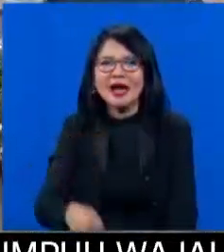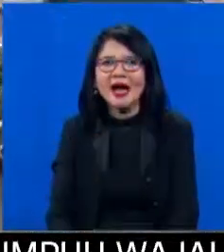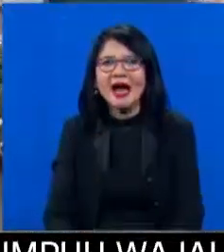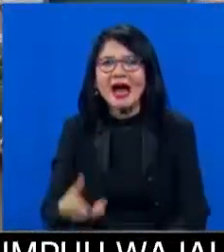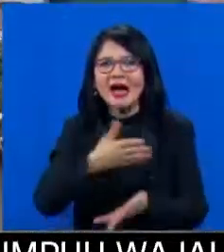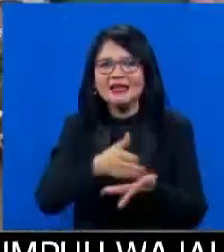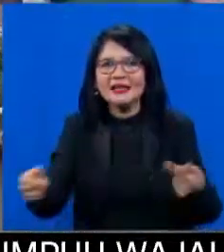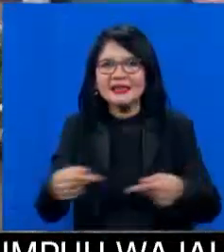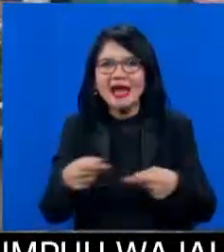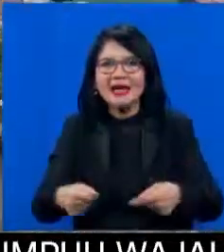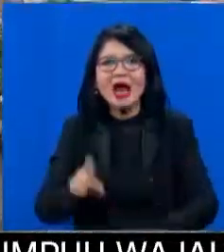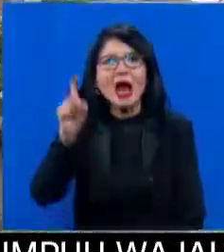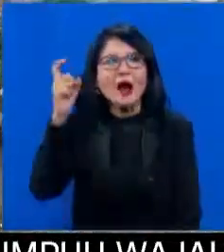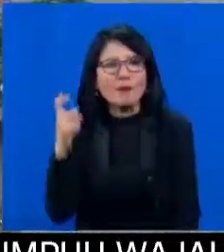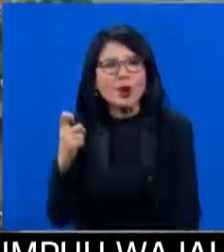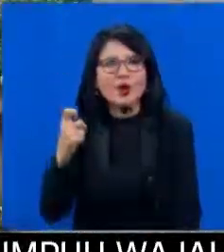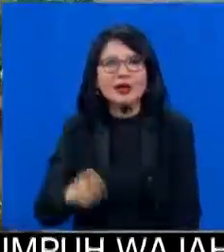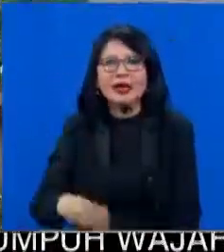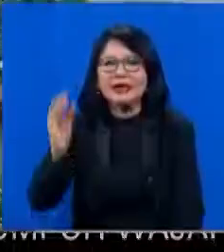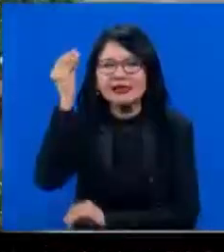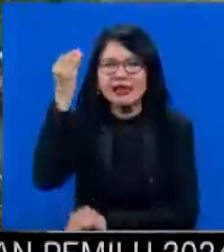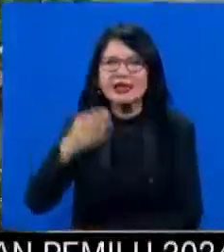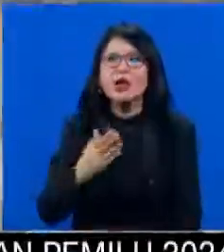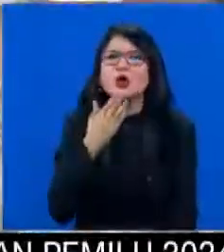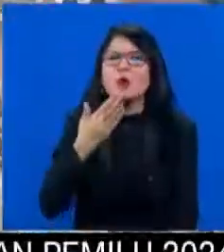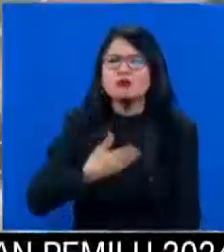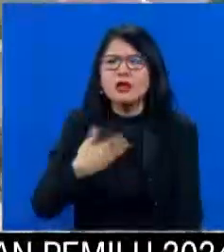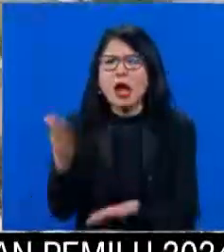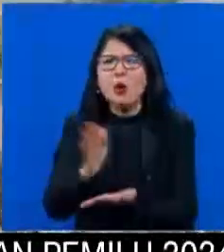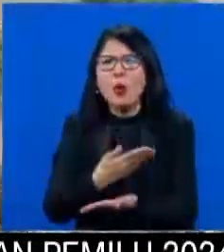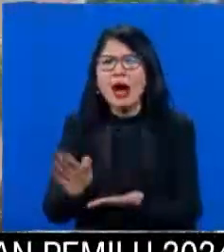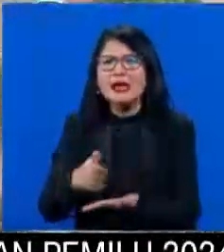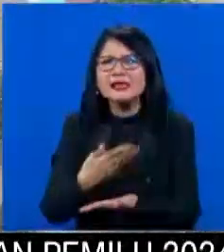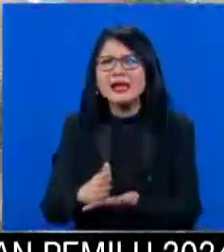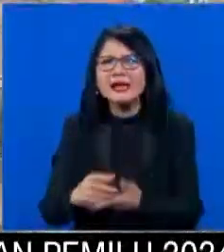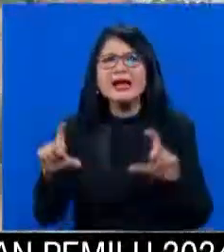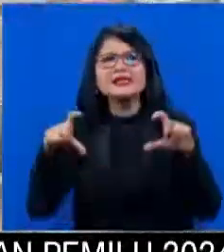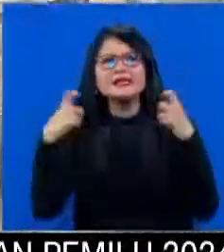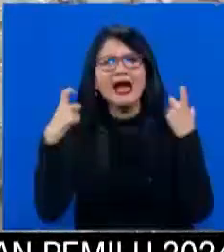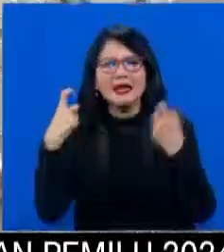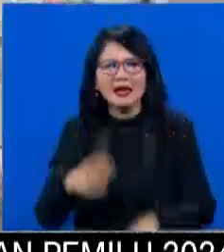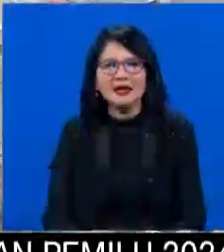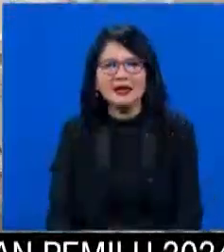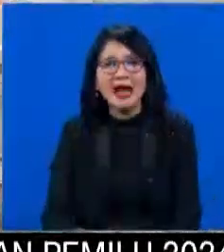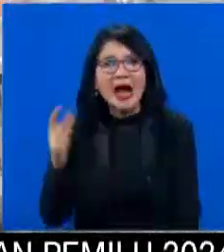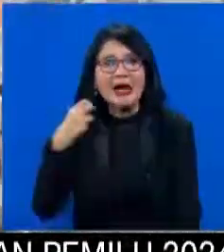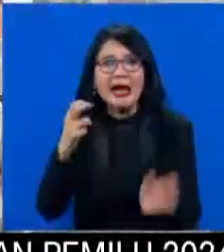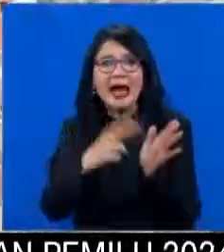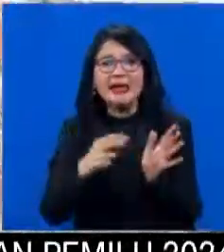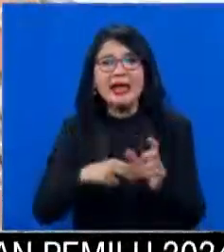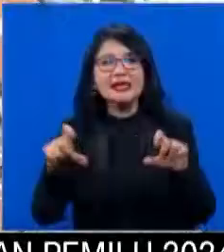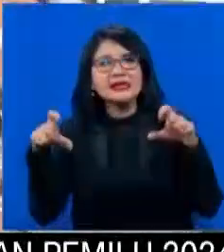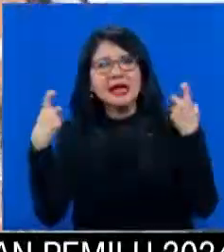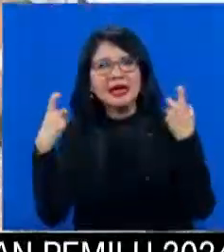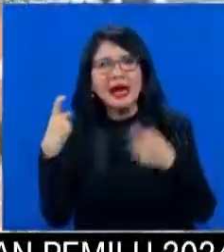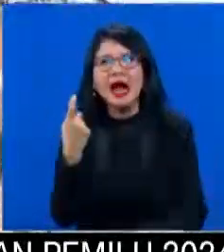dan Jakarta ini memiliki warisan sejarah yang patut dijaga. Kota yang memiliki nilai historis ini menjadi saksi